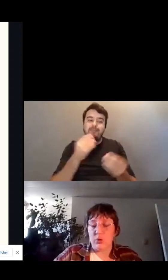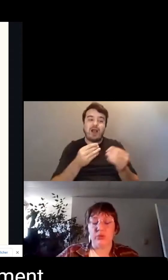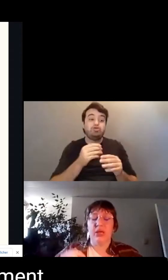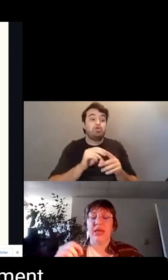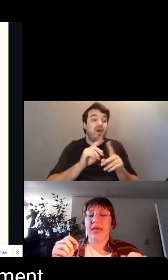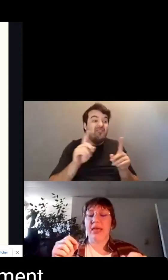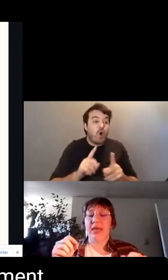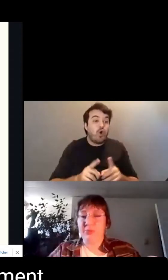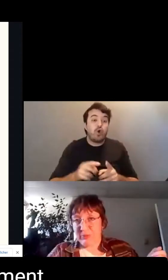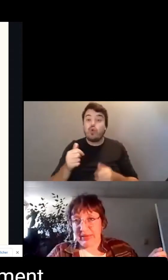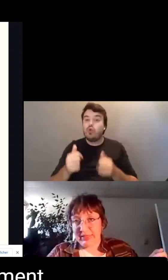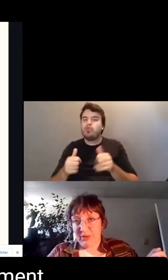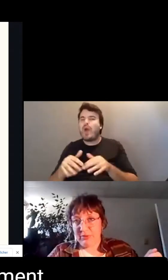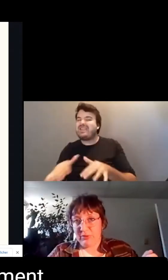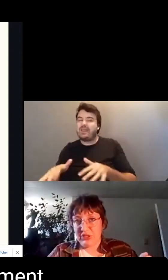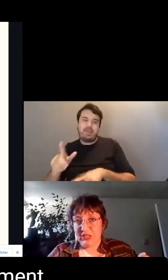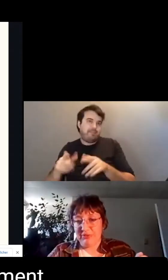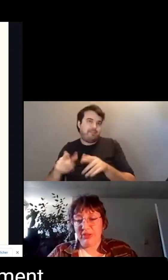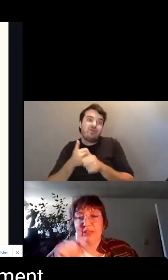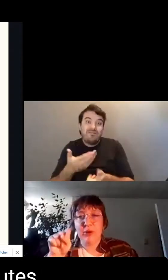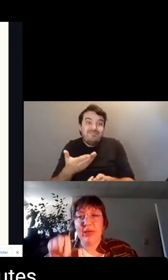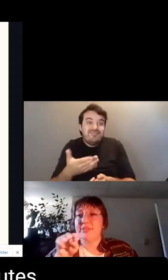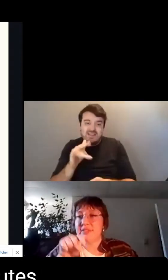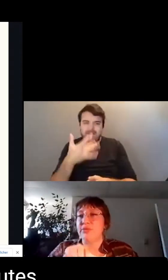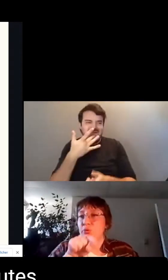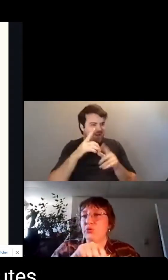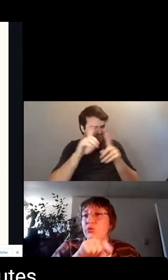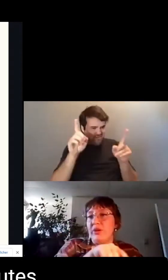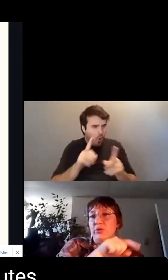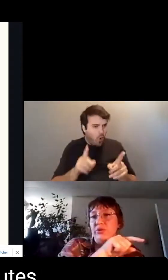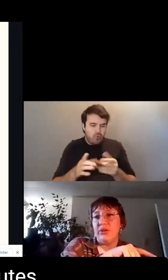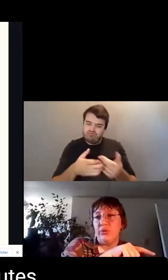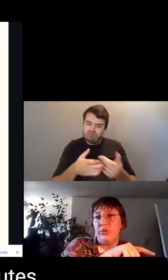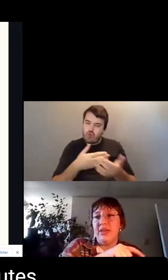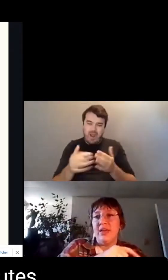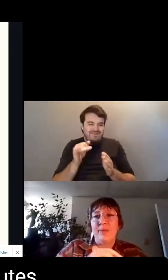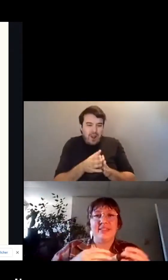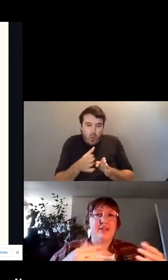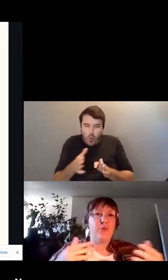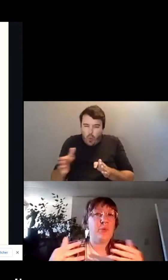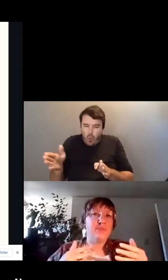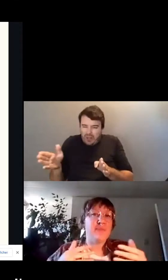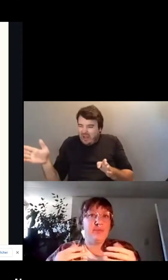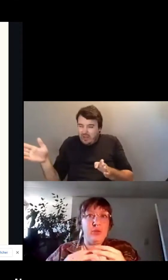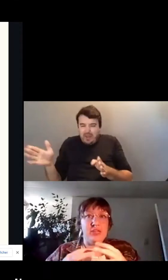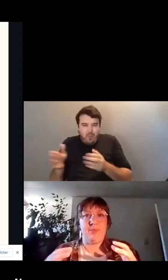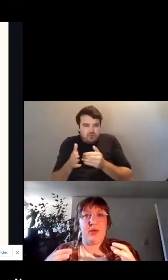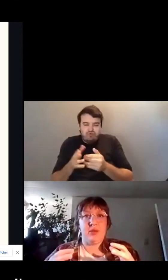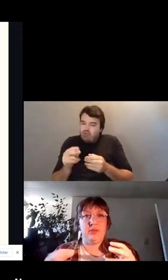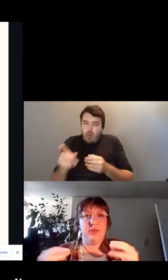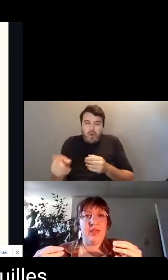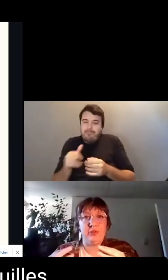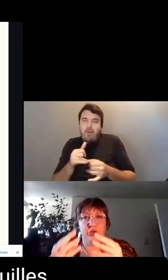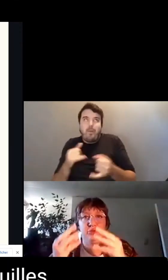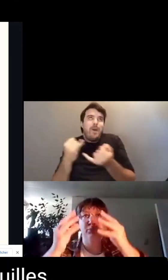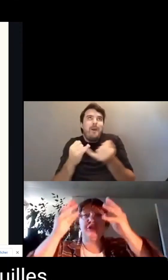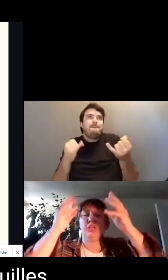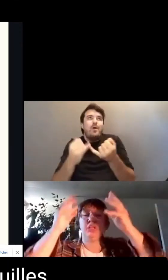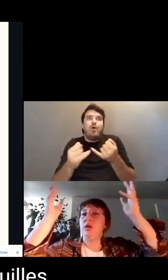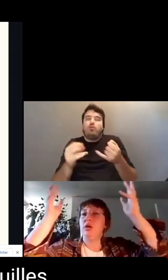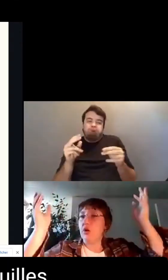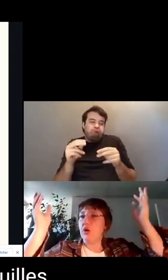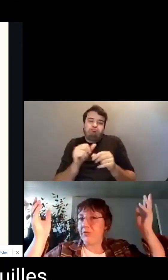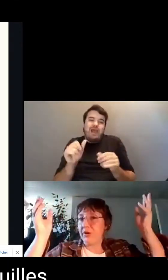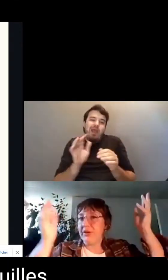racines. Donc, si vous voulez principalement manger des feuilles, ce n'est pas grave s'ils sont toutes une à côté de l'autre, parce qu'elles ne vont pas se battre pour l'espace. Elles vont juste